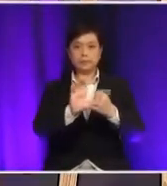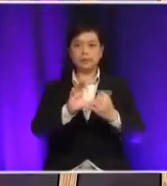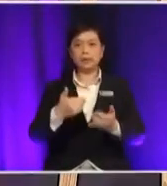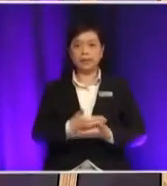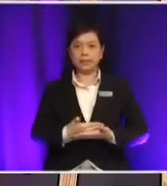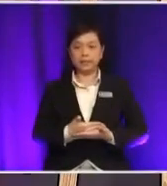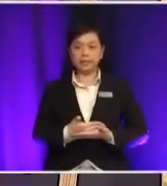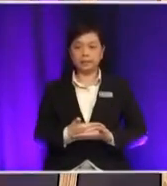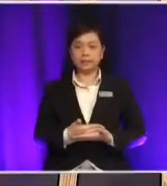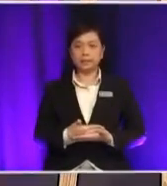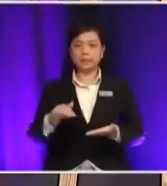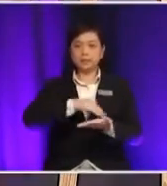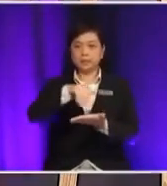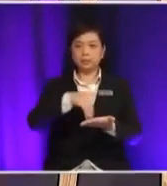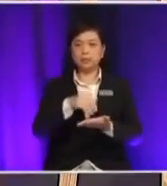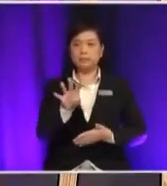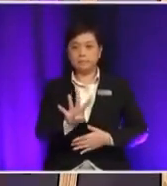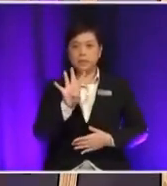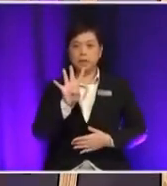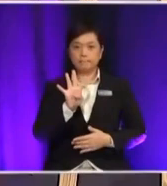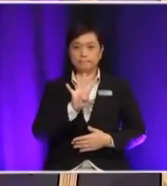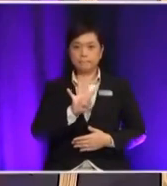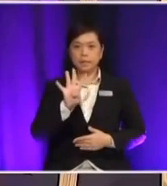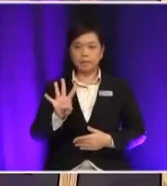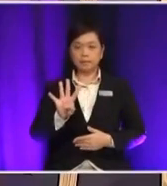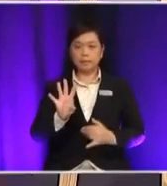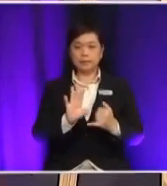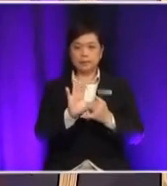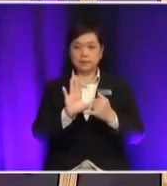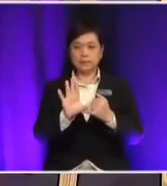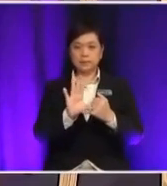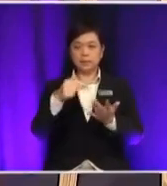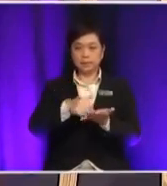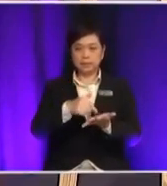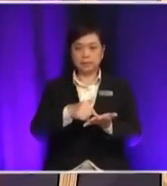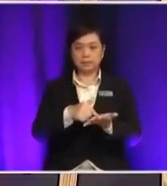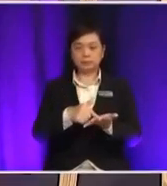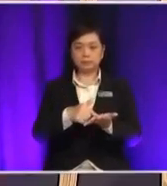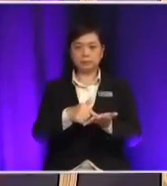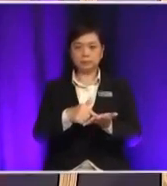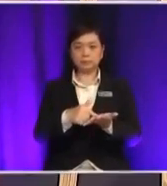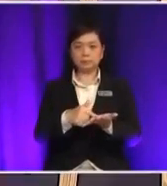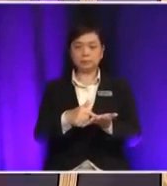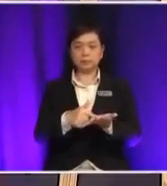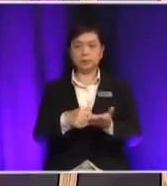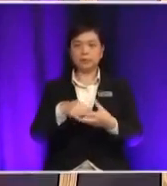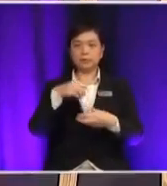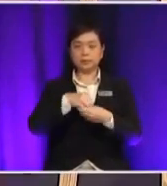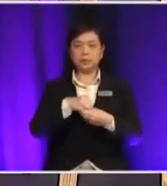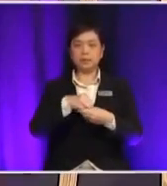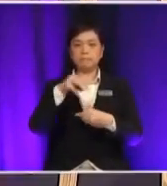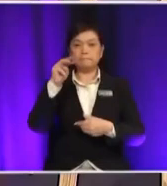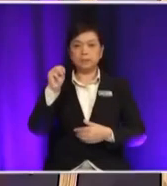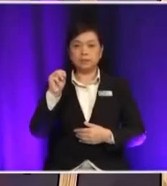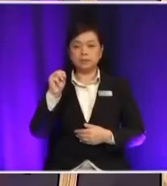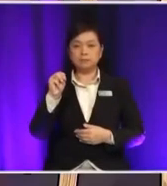dapat 4 sel dan semua empat-empat sel ini kalau Kriss prasalah dalam buku teks kita semua sel anak kita dalam meiosis ini